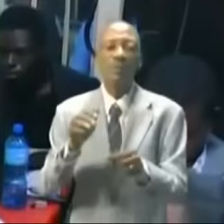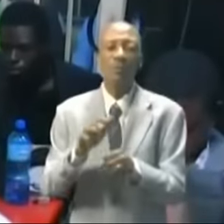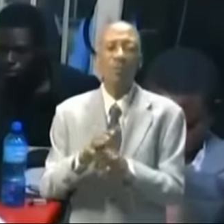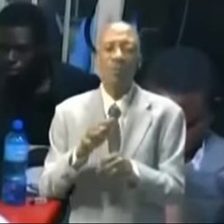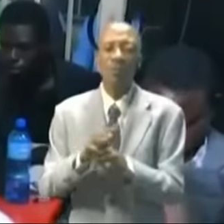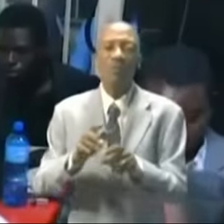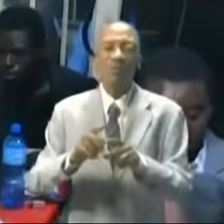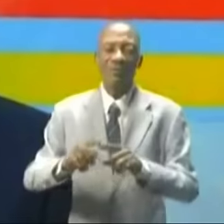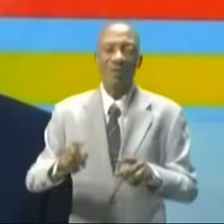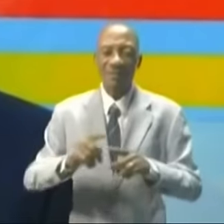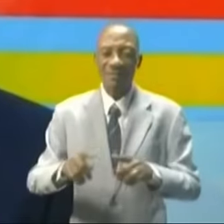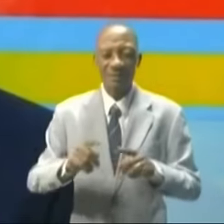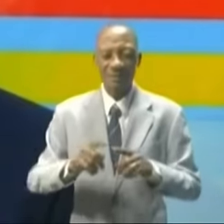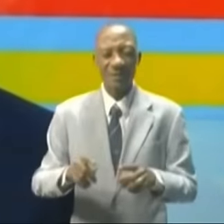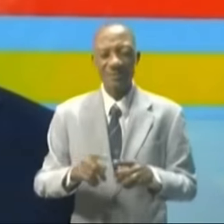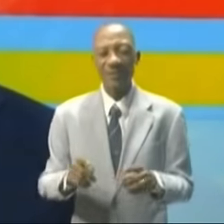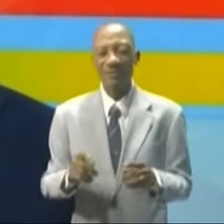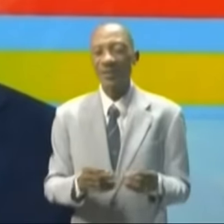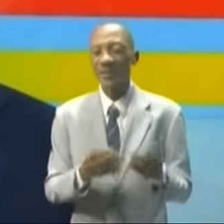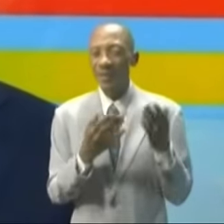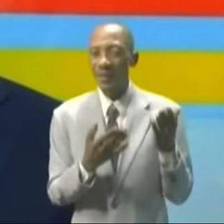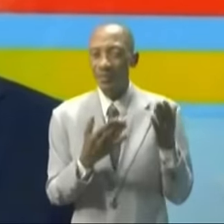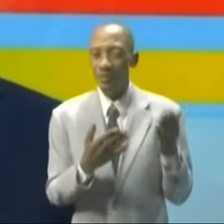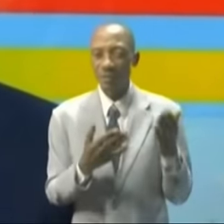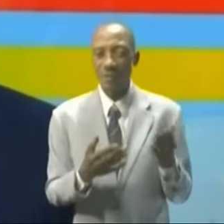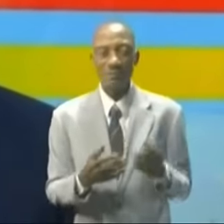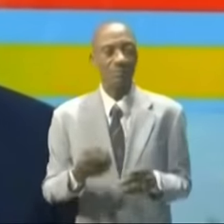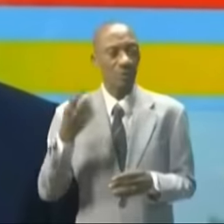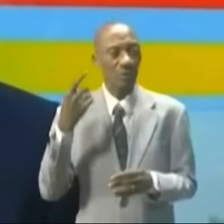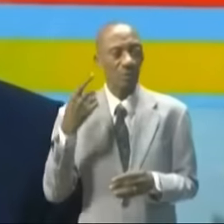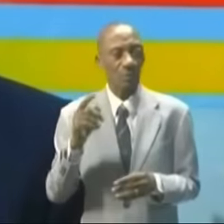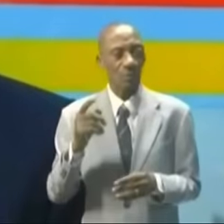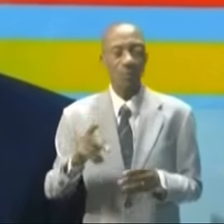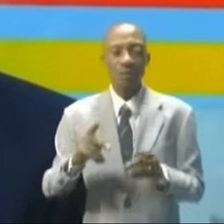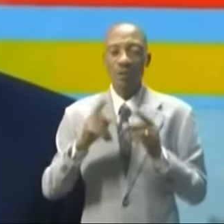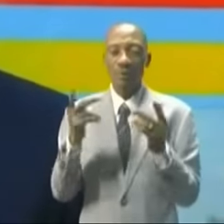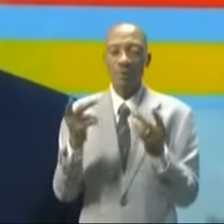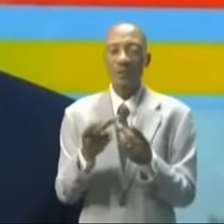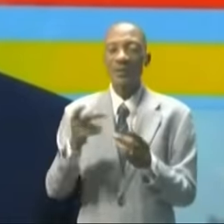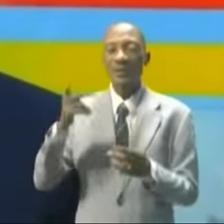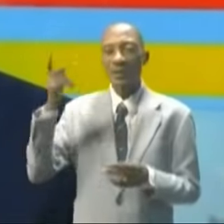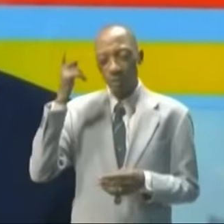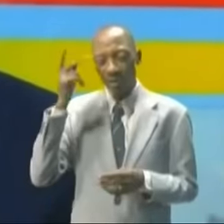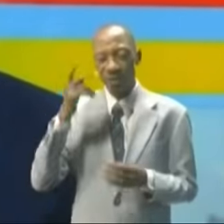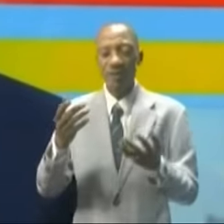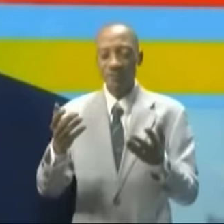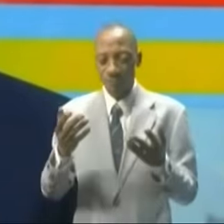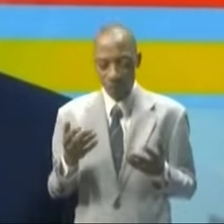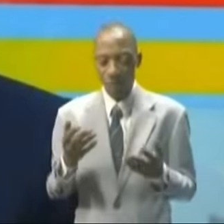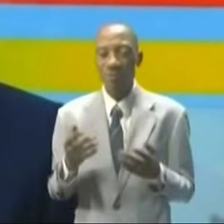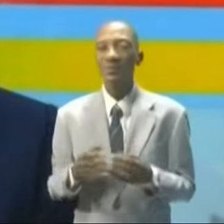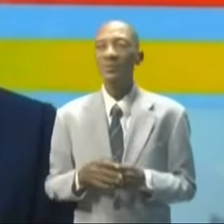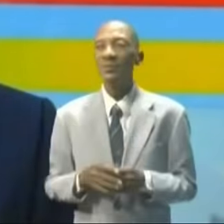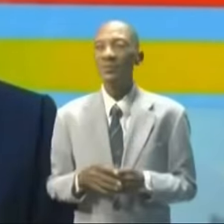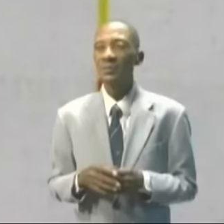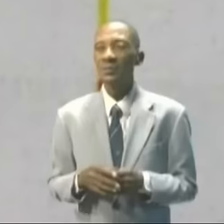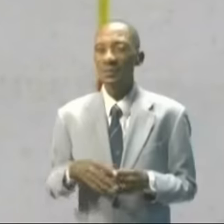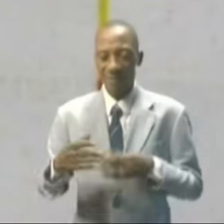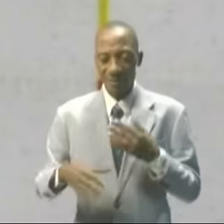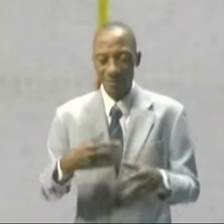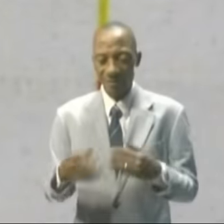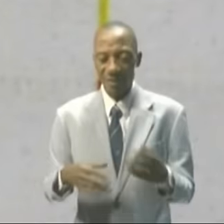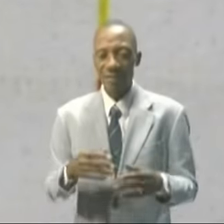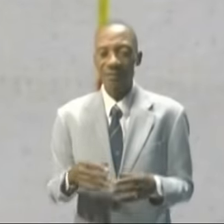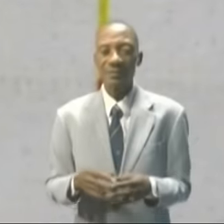s'attaquer d'abord aux questions sécuritaires et sociales. Au gestionnaire du parti UDPS, Augustin Kabuya, une mention de soutien